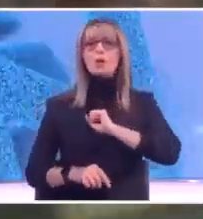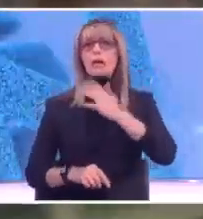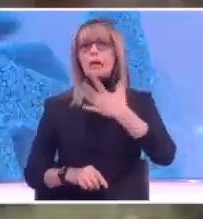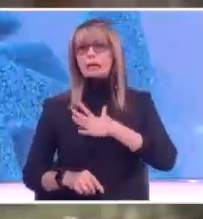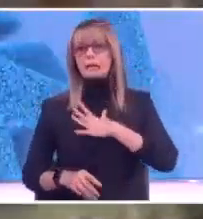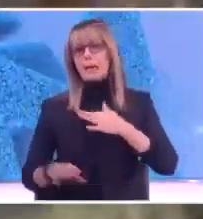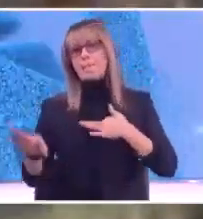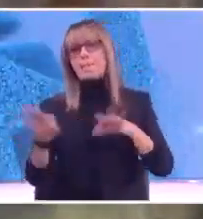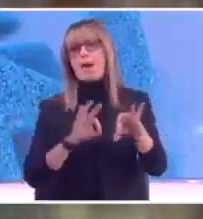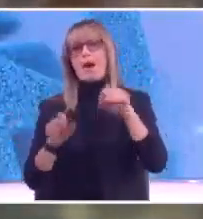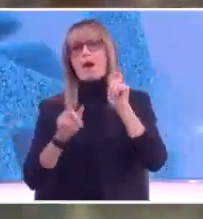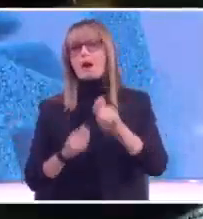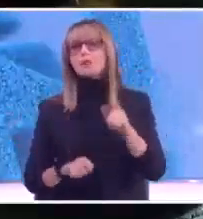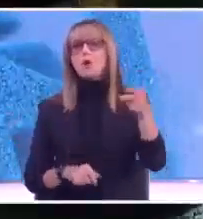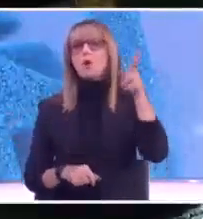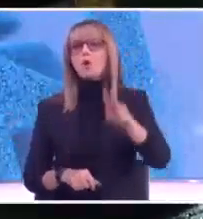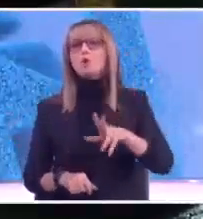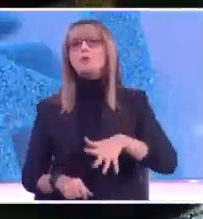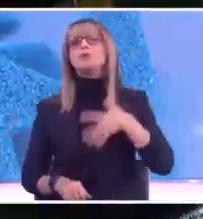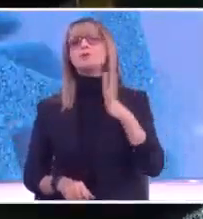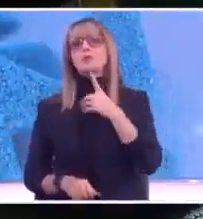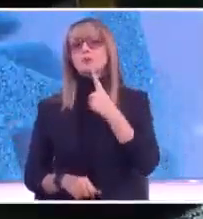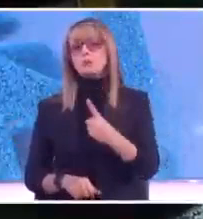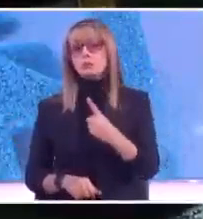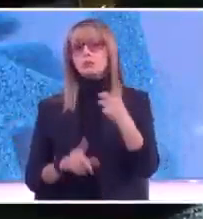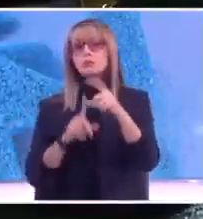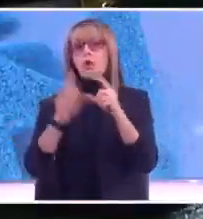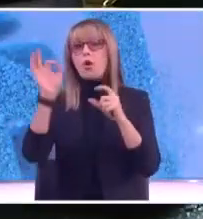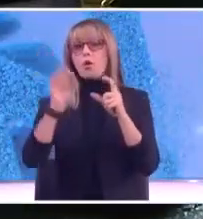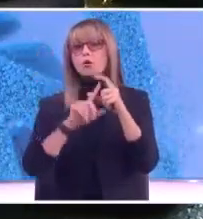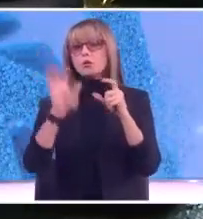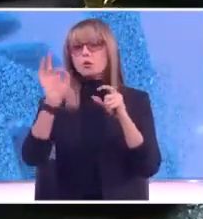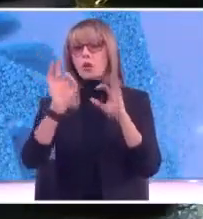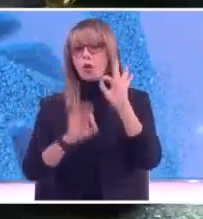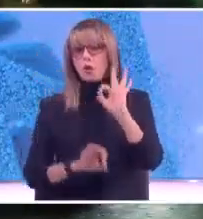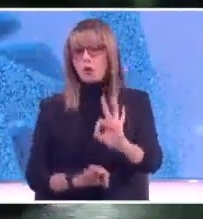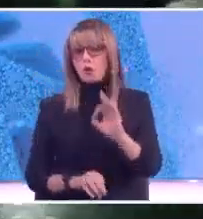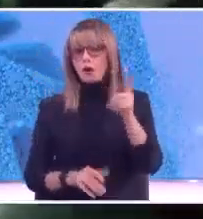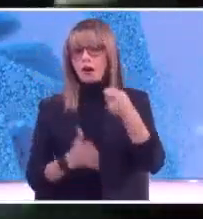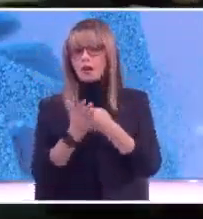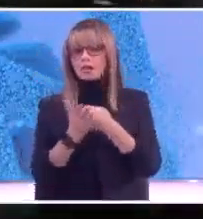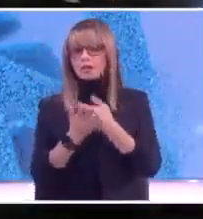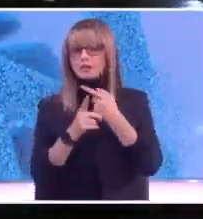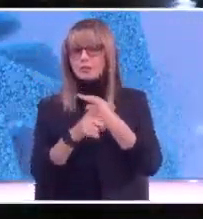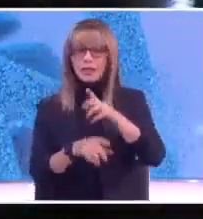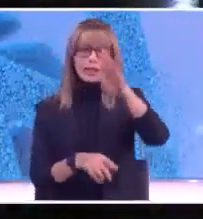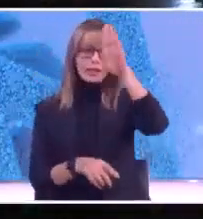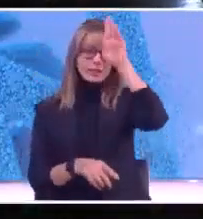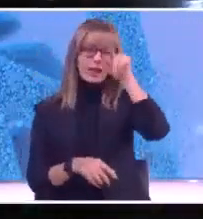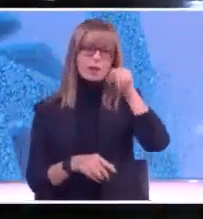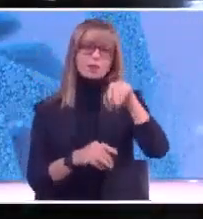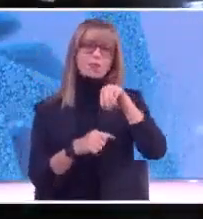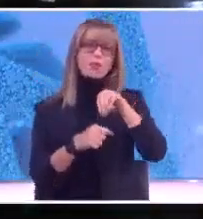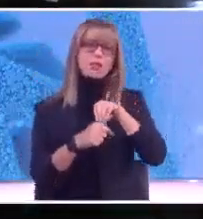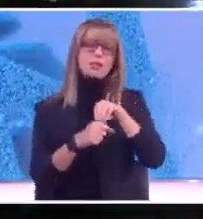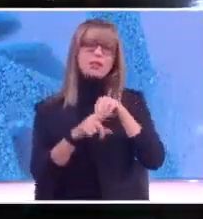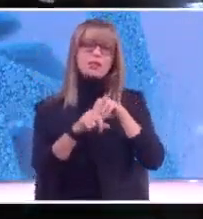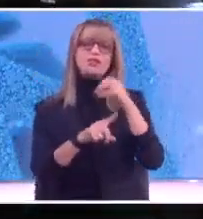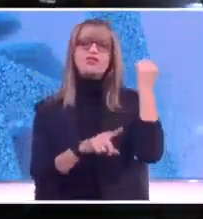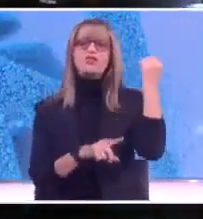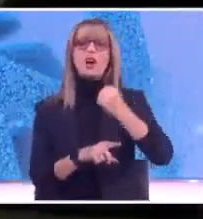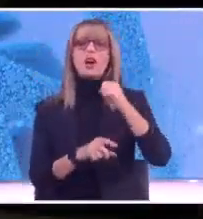planladık. Öldürme amacımız yoktu dedi. Dodo lakabını kullanan Doğukan Cep'in İstanbul Gülsuyu'da Hasan Ferit Gedik